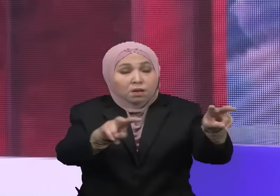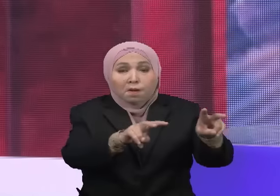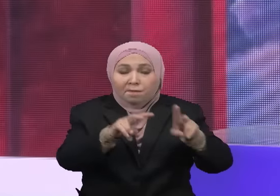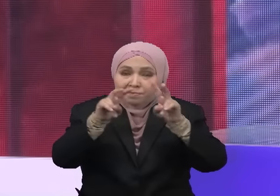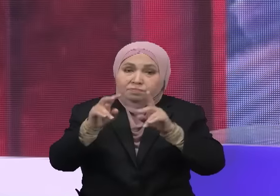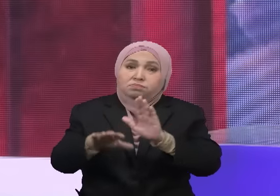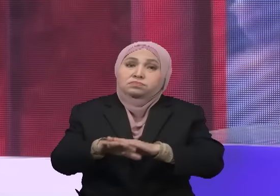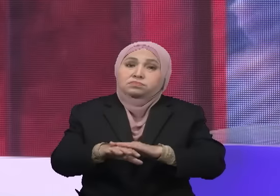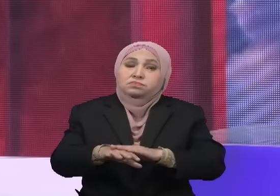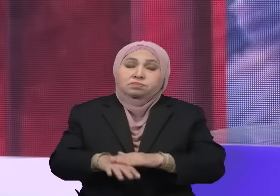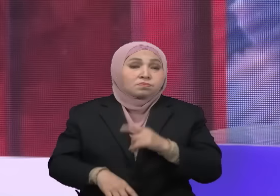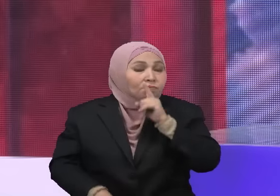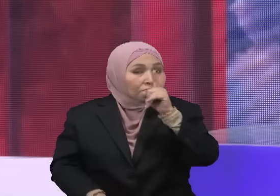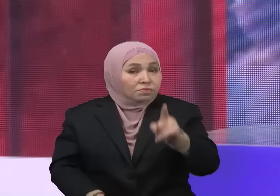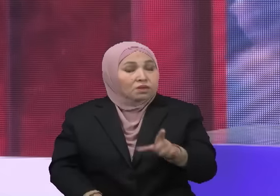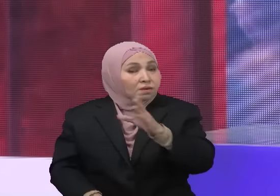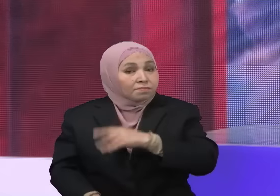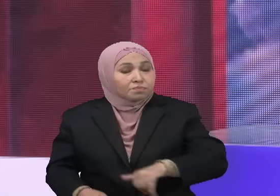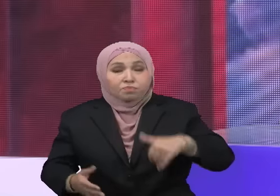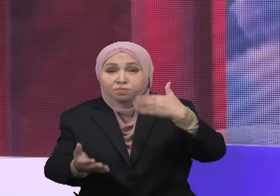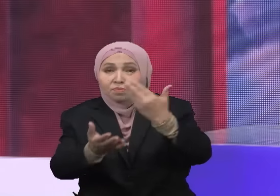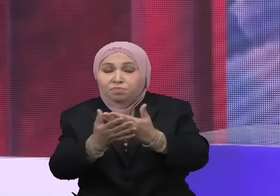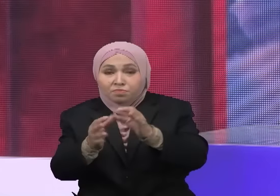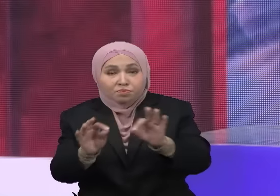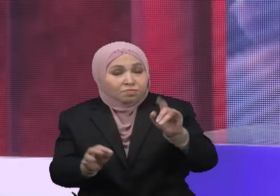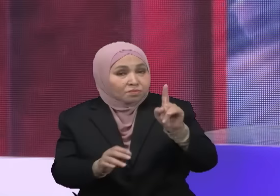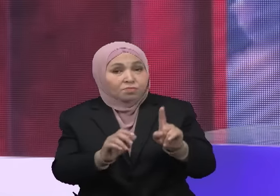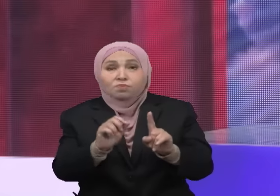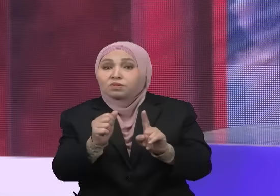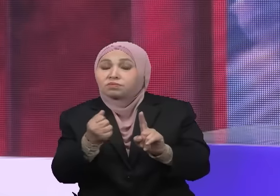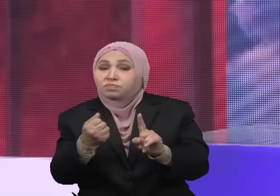melihat kepada kebenaran. Dan sehinggakan pada ayat 110 sebelum